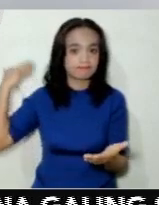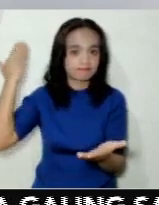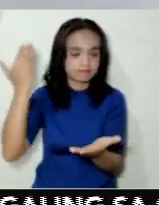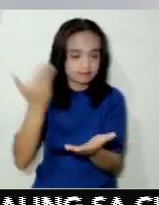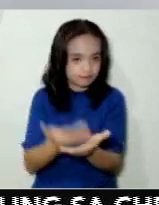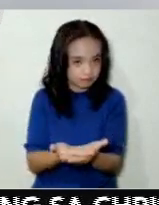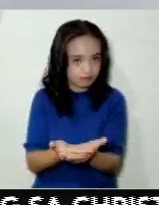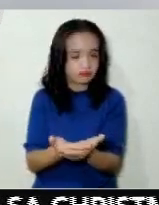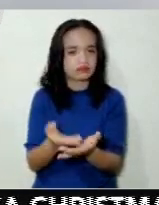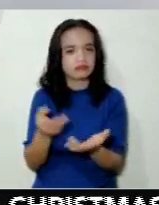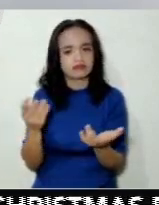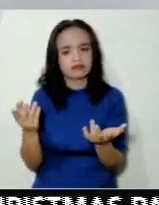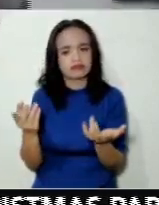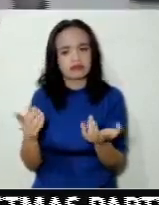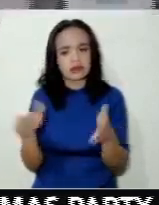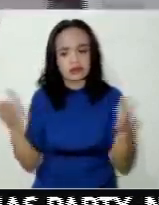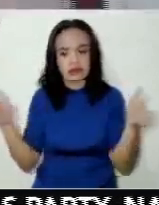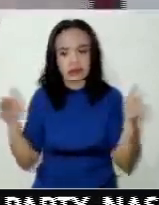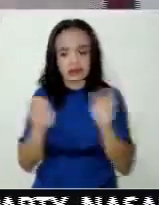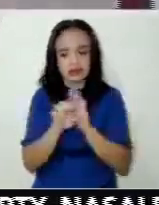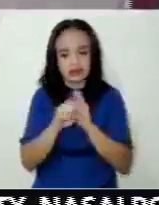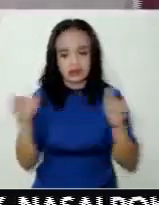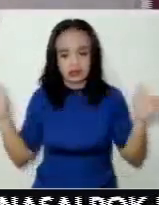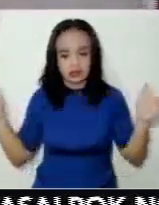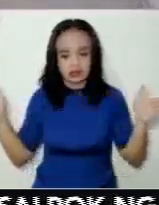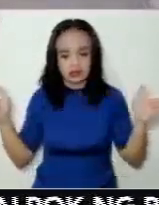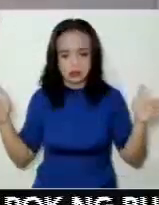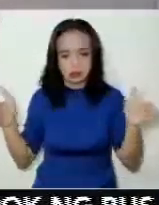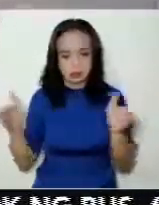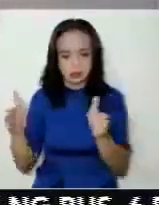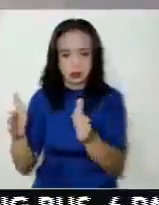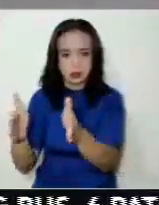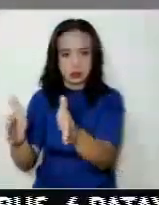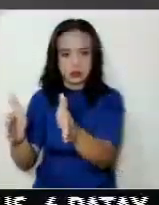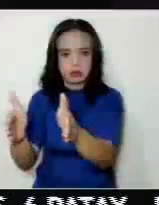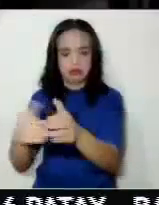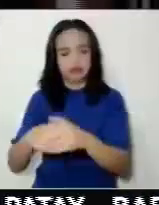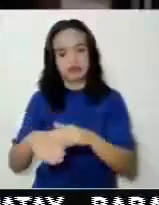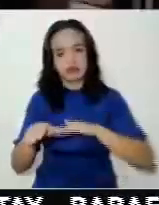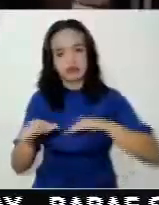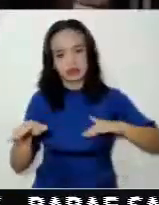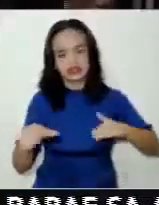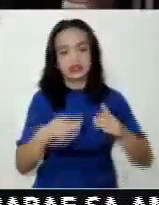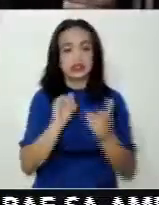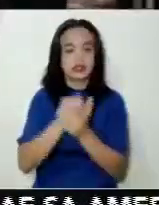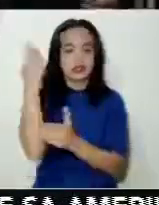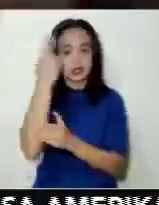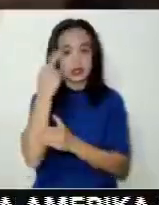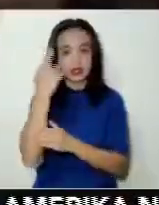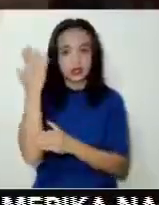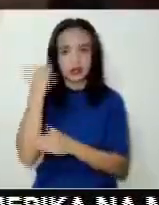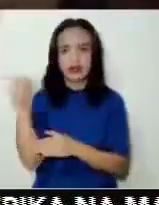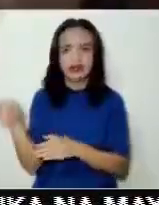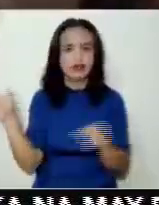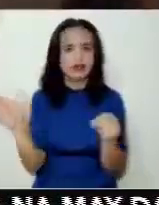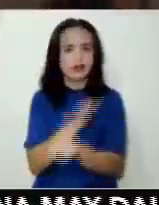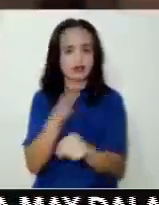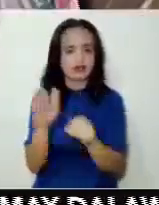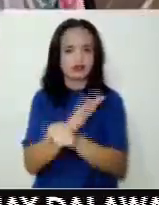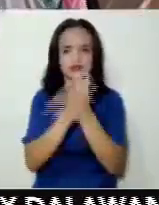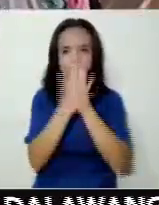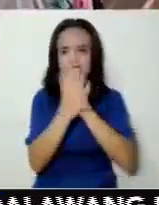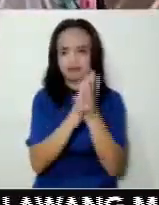nagiging narrow na siya, 2 lanes, balik sa 2 lanes. Itong traffic sa Quezon din ang dahilan kung bakit napuno at nagkasiksikan kahapon sa